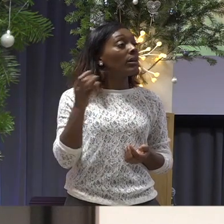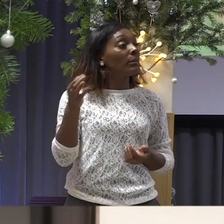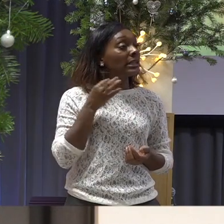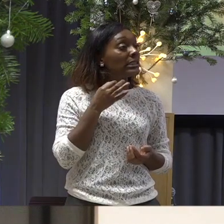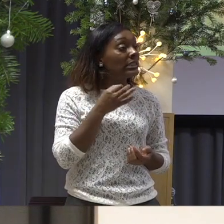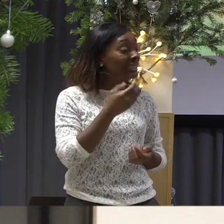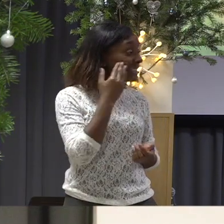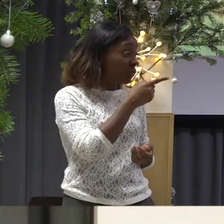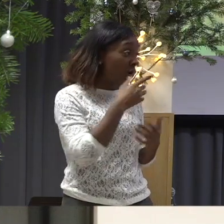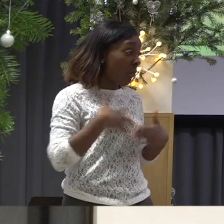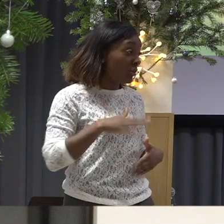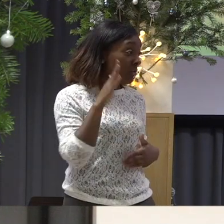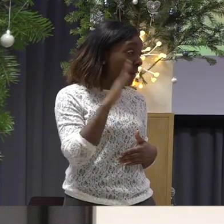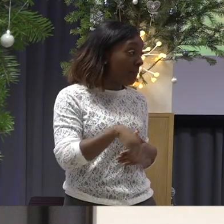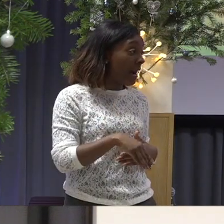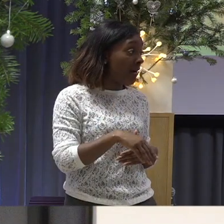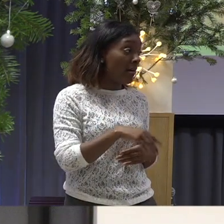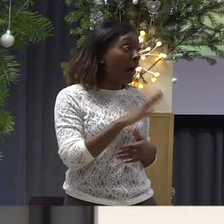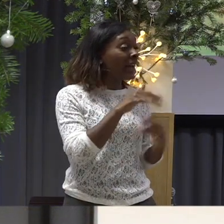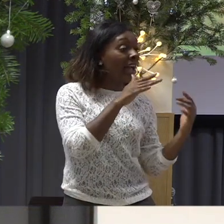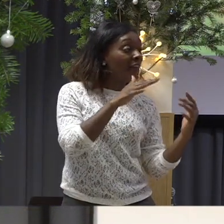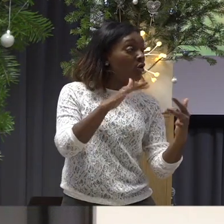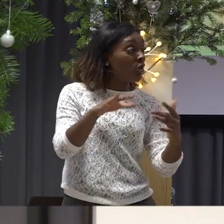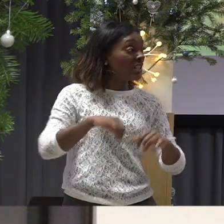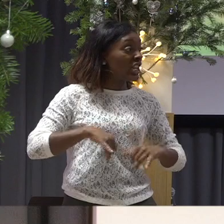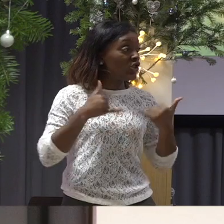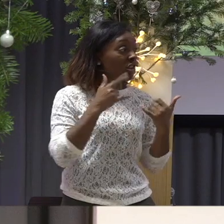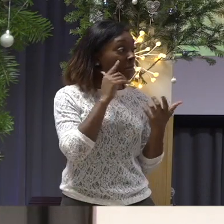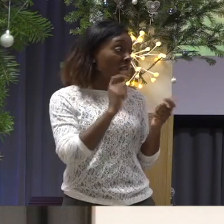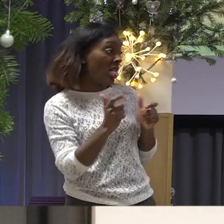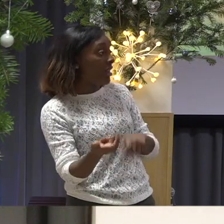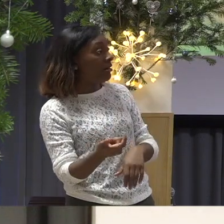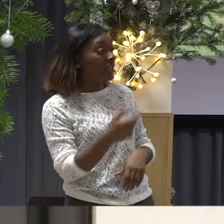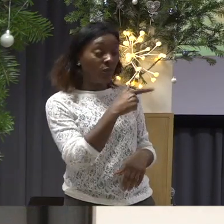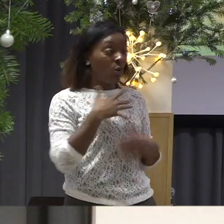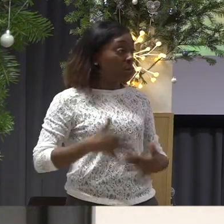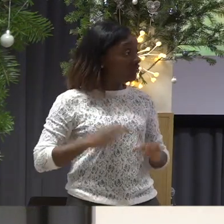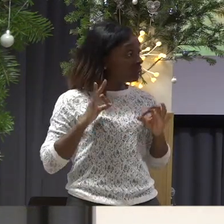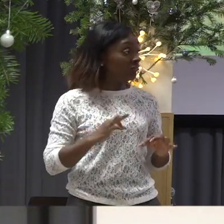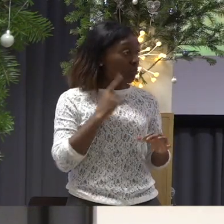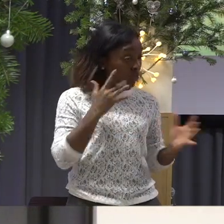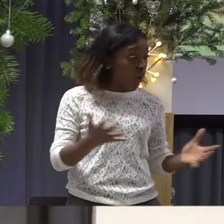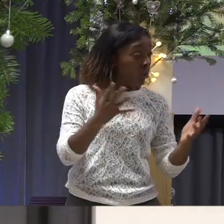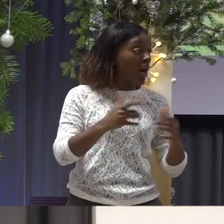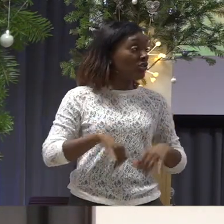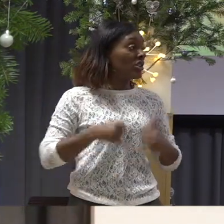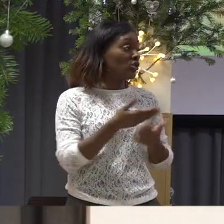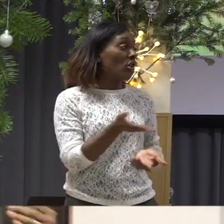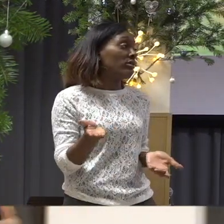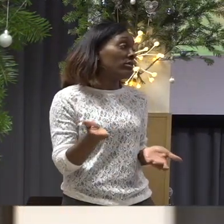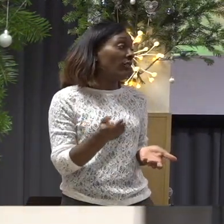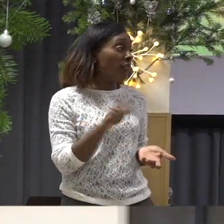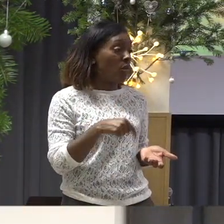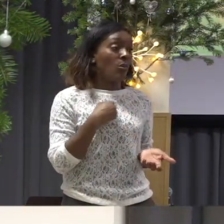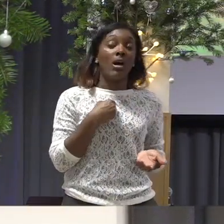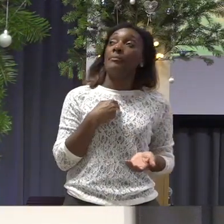conséquences. Je veux que tu te comportes en chrétien. Bon, en Afrique, les pasteurs sont les papas. Hein. Il y a